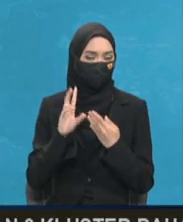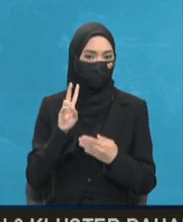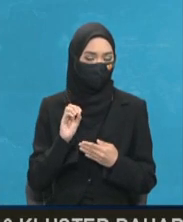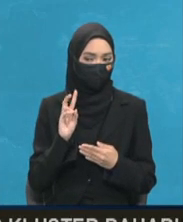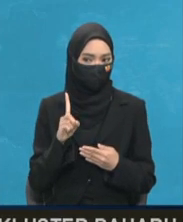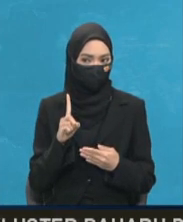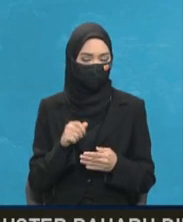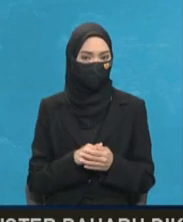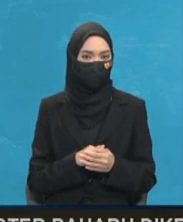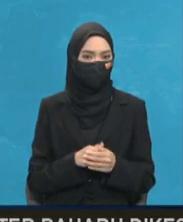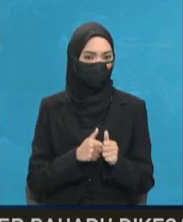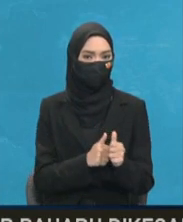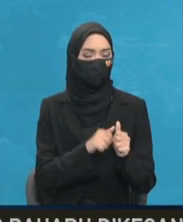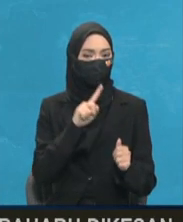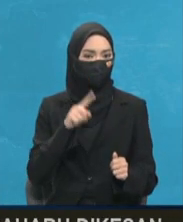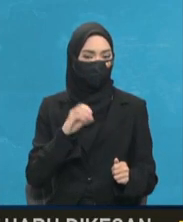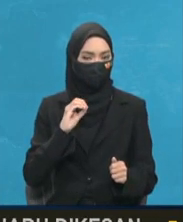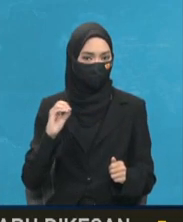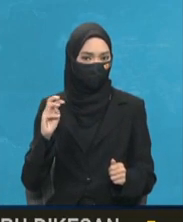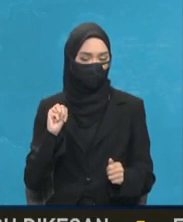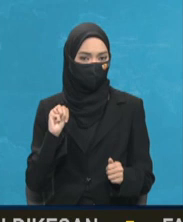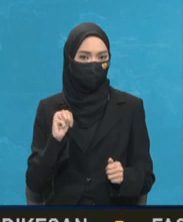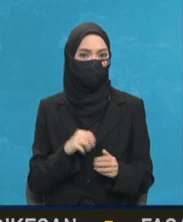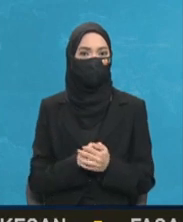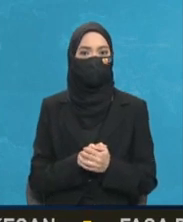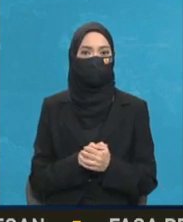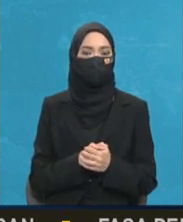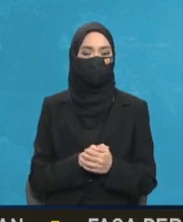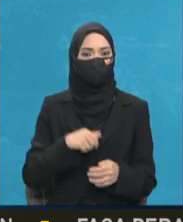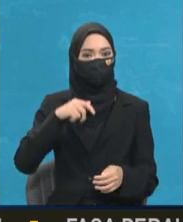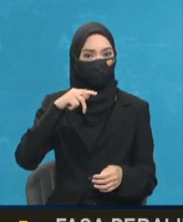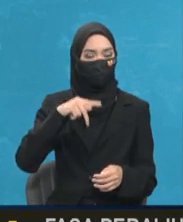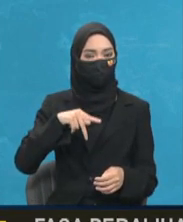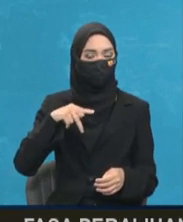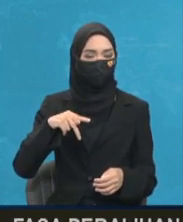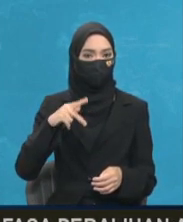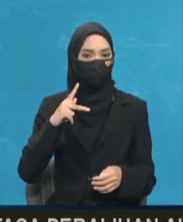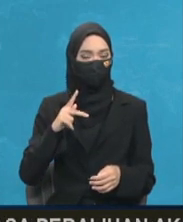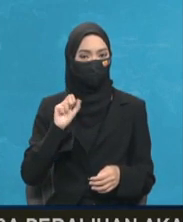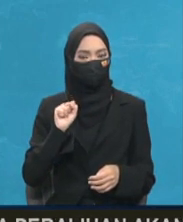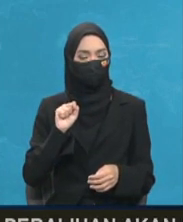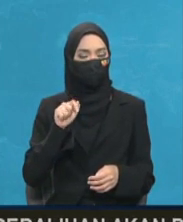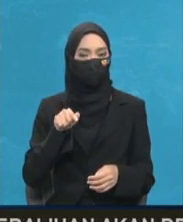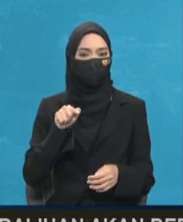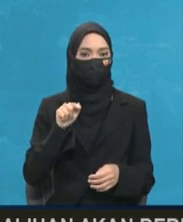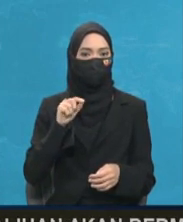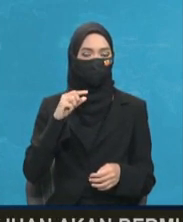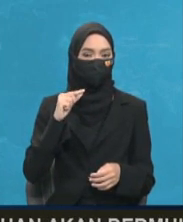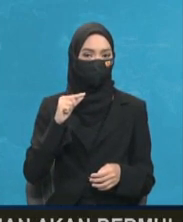Instagram Rasmi pusat pengkajian kepahaman ahli Sunnah wal-jamaah ADB kyj